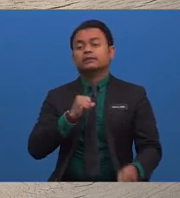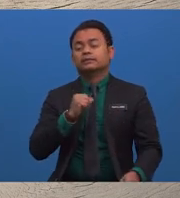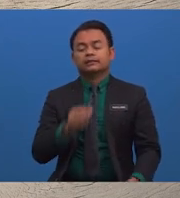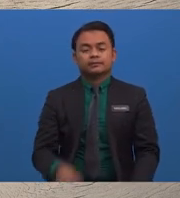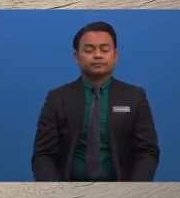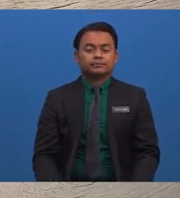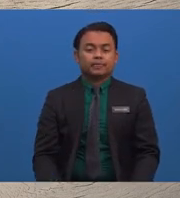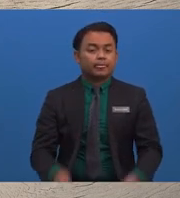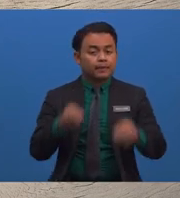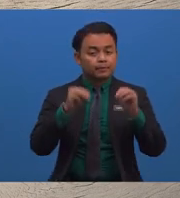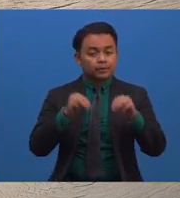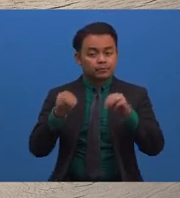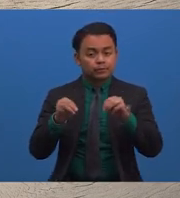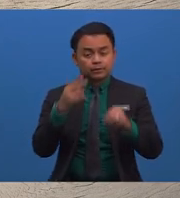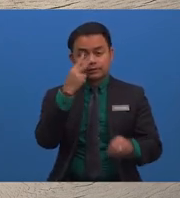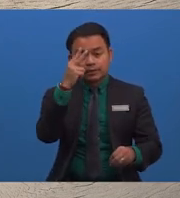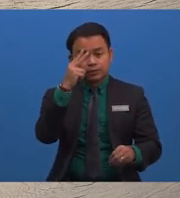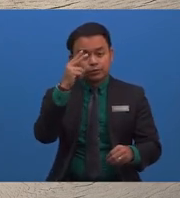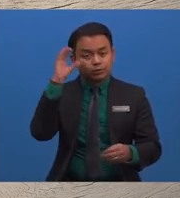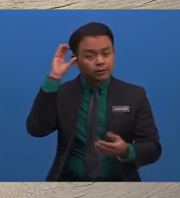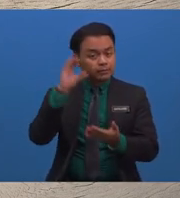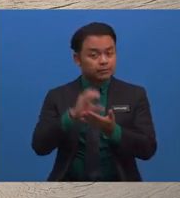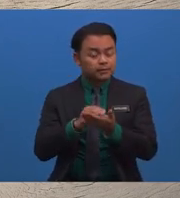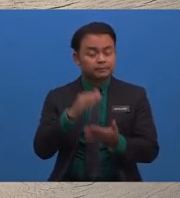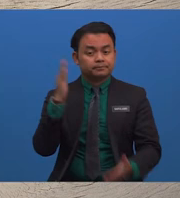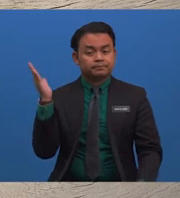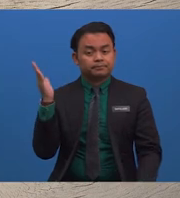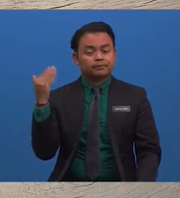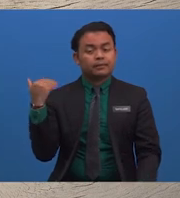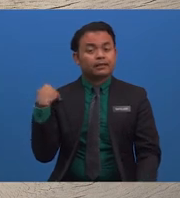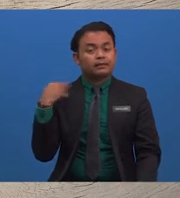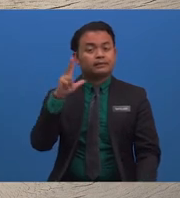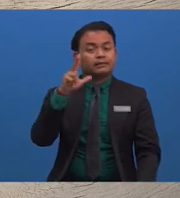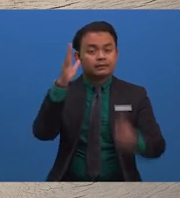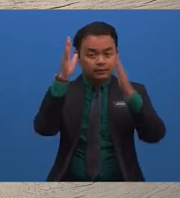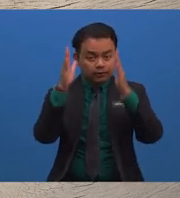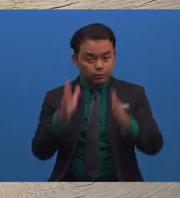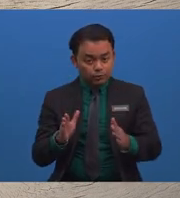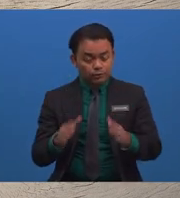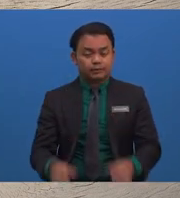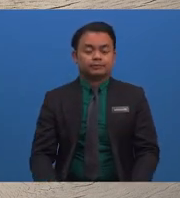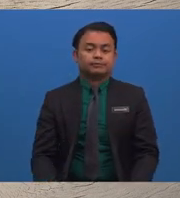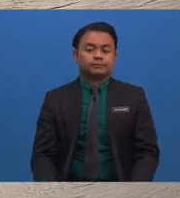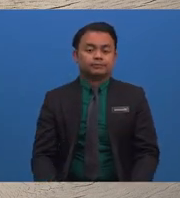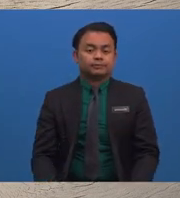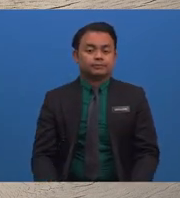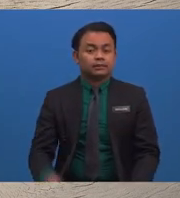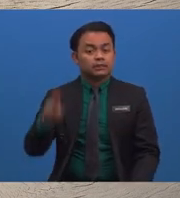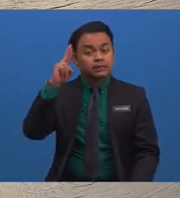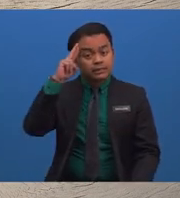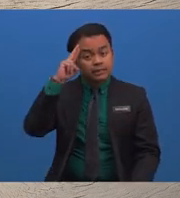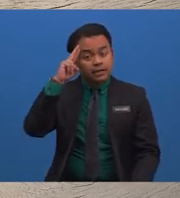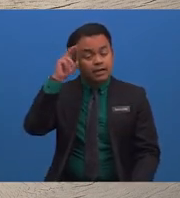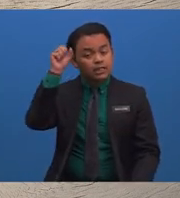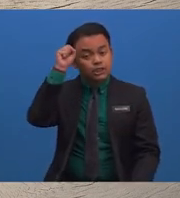Murid-murid, lihat dalam paparan. Ada tiga orang budak lelaki, iaitu Reza,